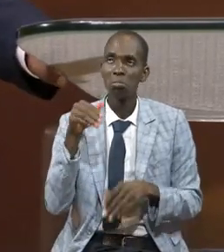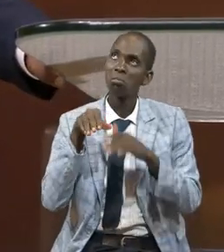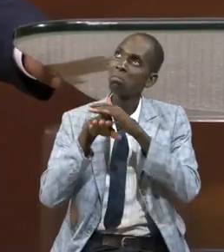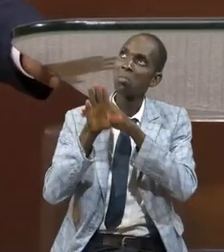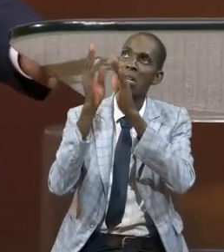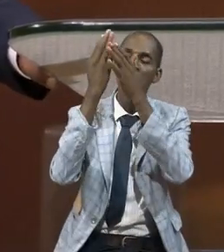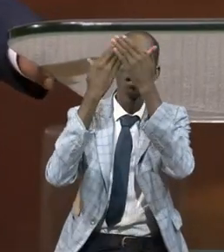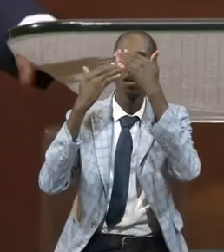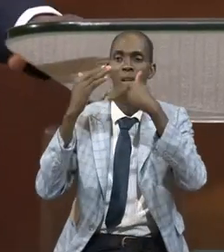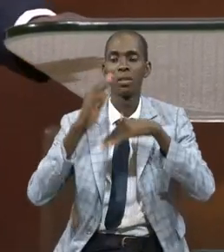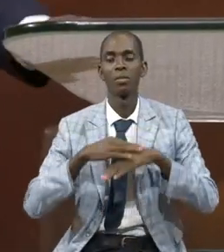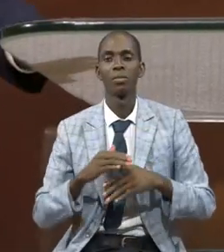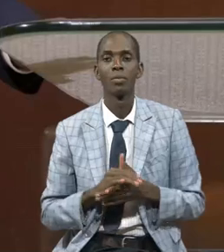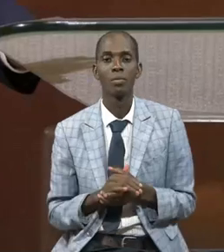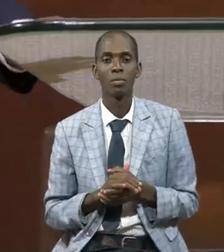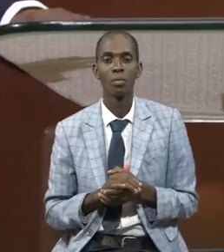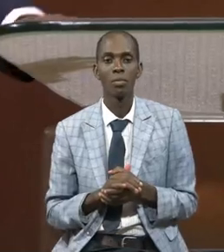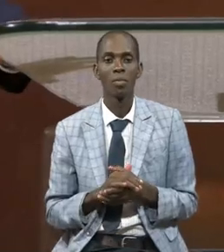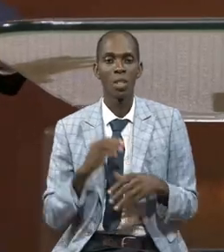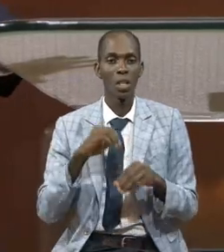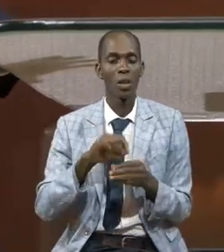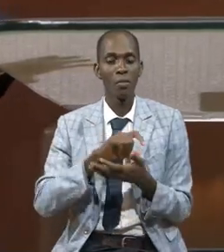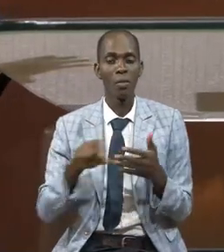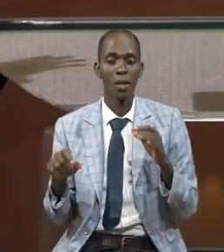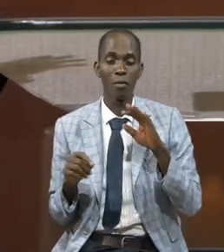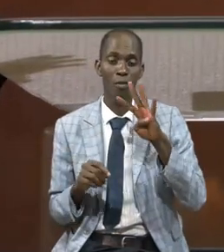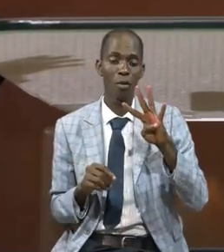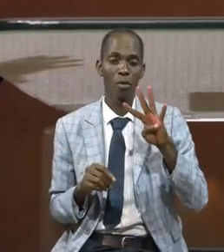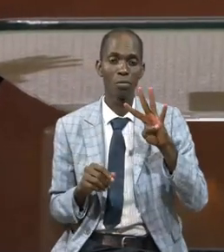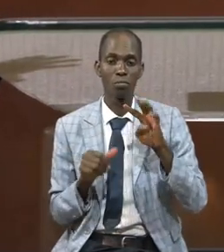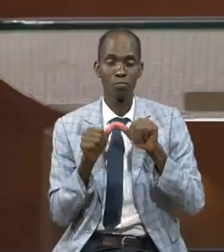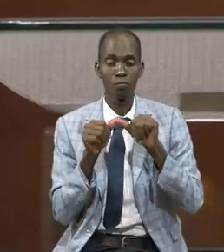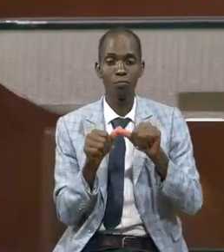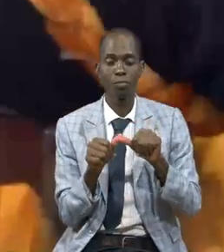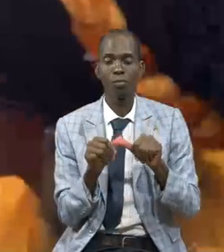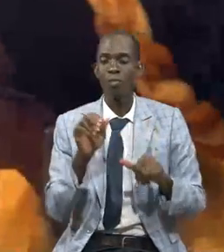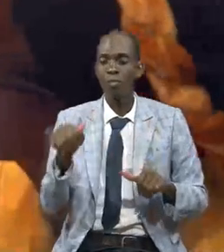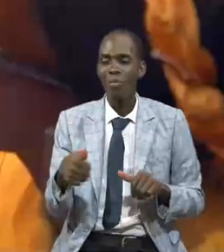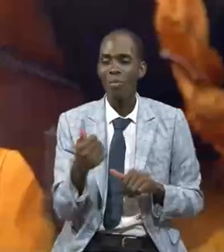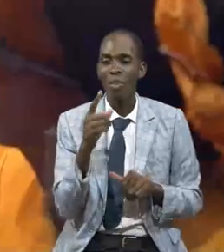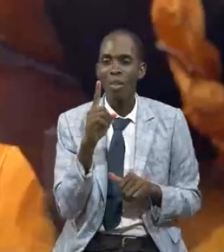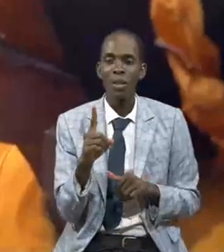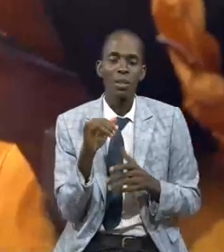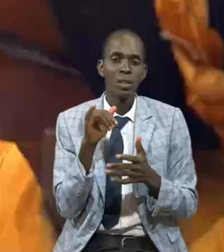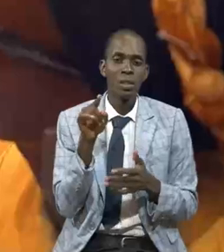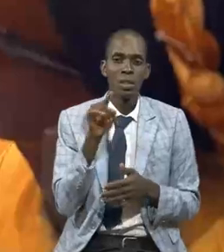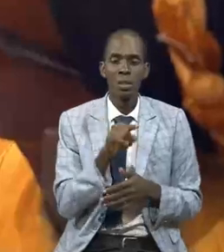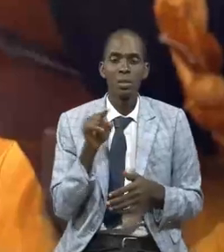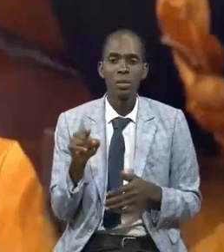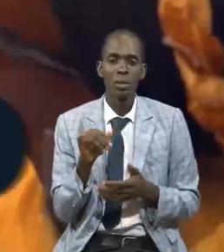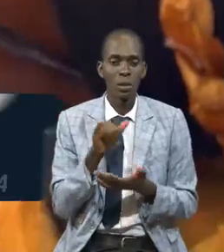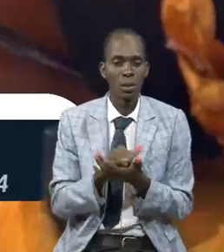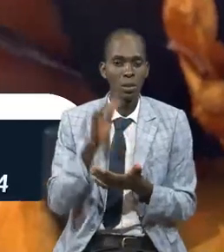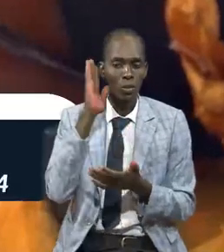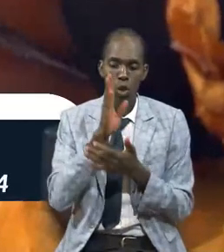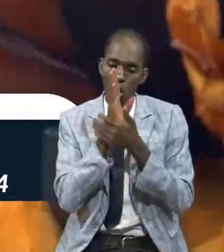pas dans le royaume des cieux. Voilà le verset 4 qui dit, c'est pourquoi quiconque